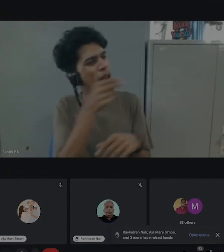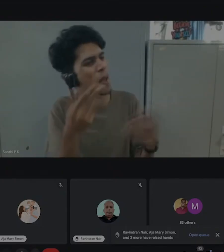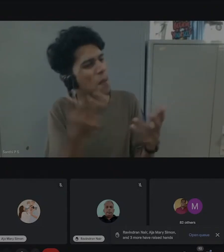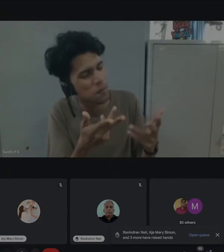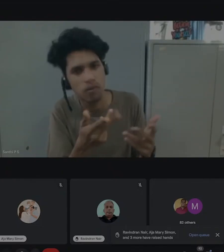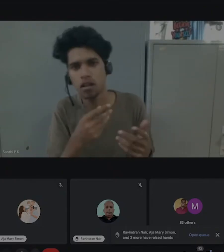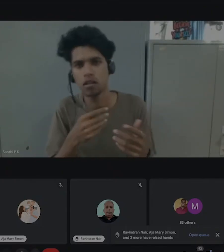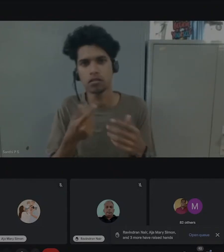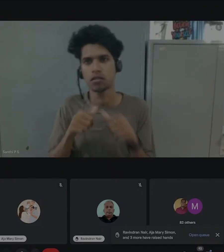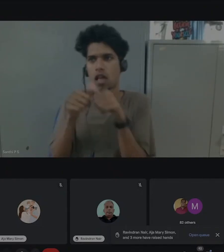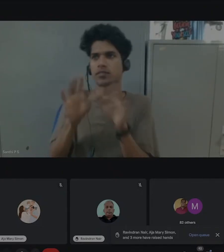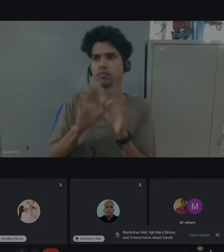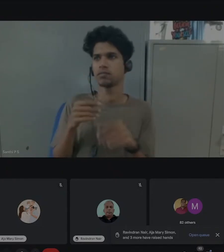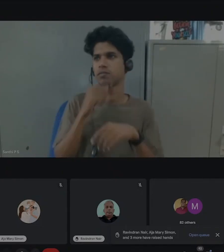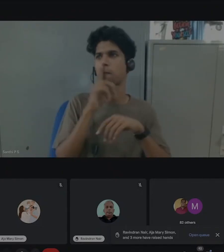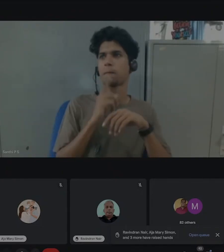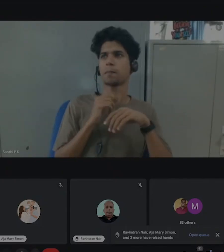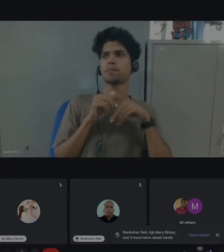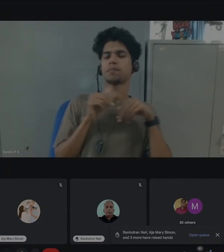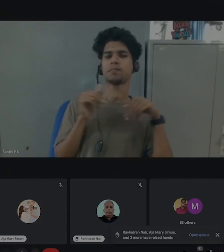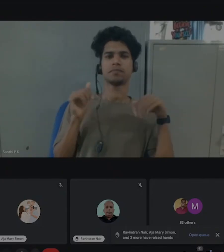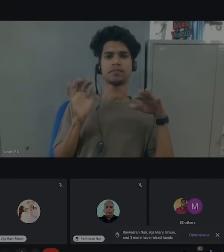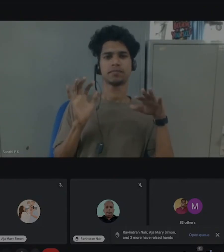മടിയാണ്. എന്നാൽ സെയിം